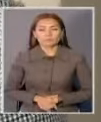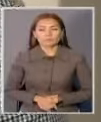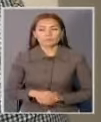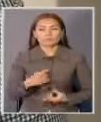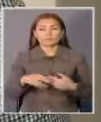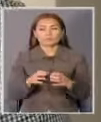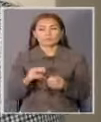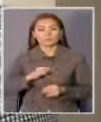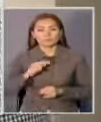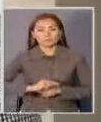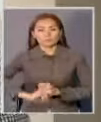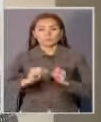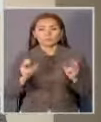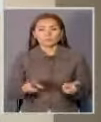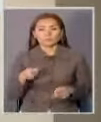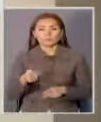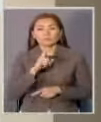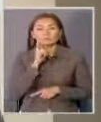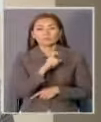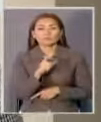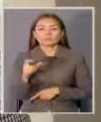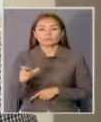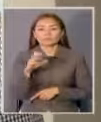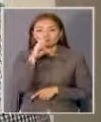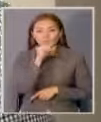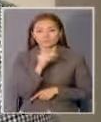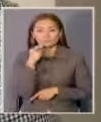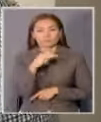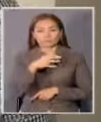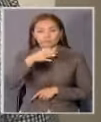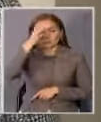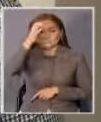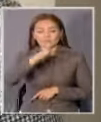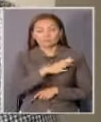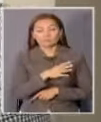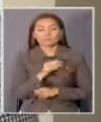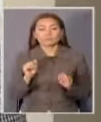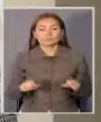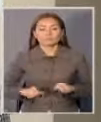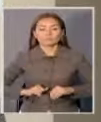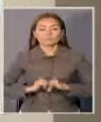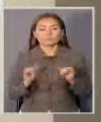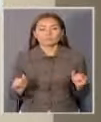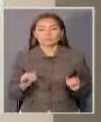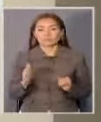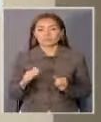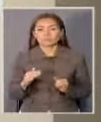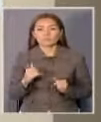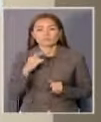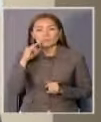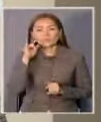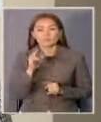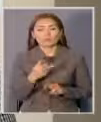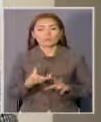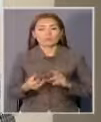Наша компания работает для того, чтобы 1000 молодых людей получили качественное образование, могли способствовать вхождению